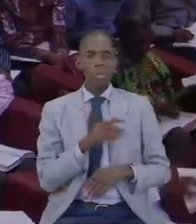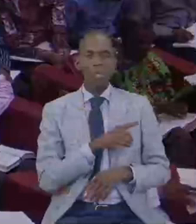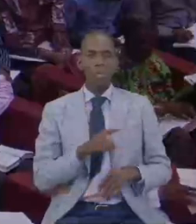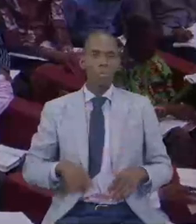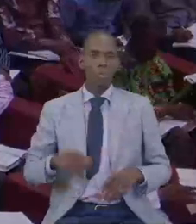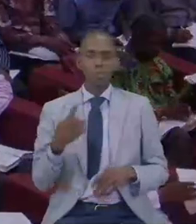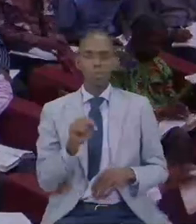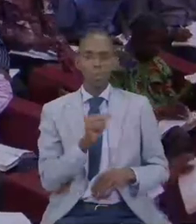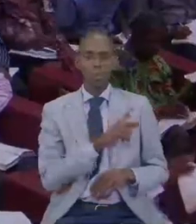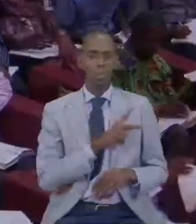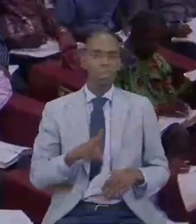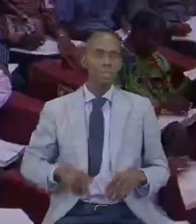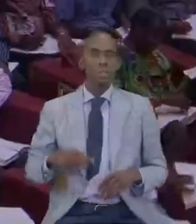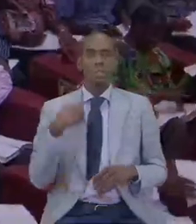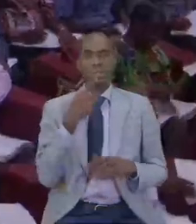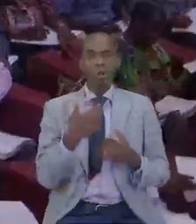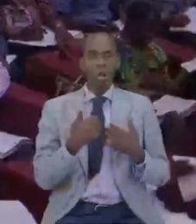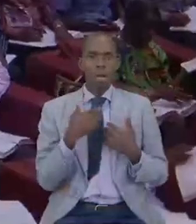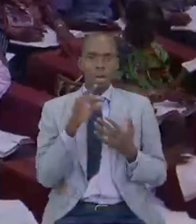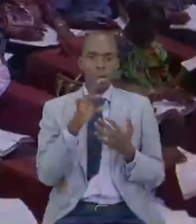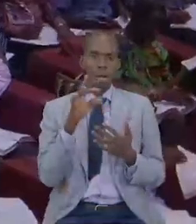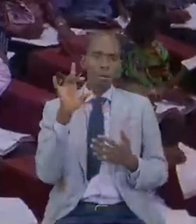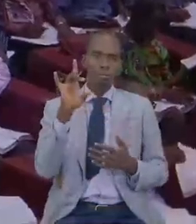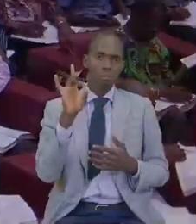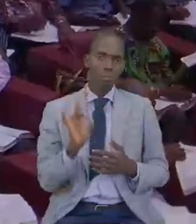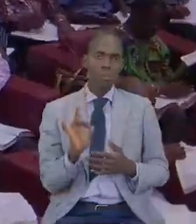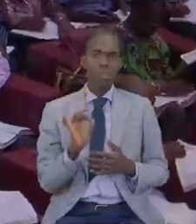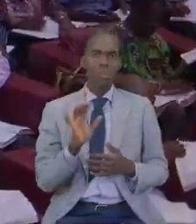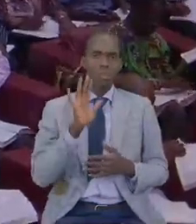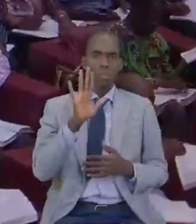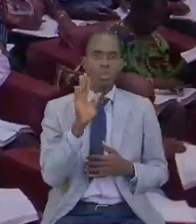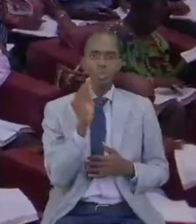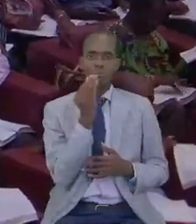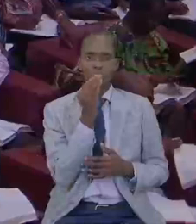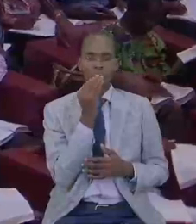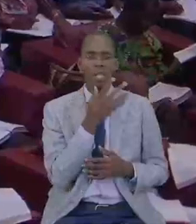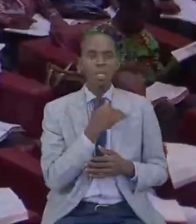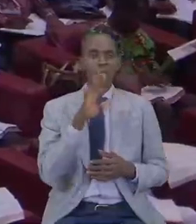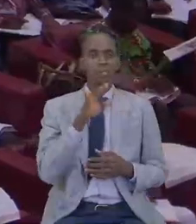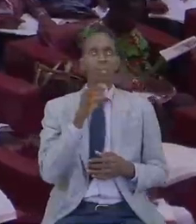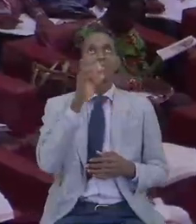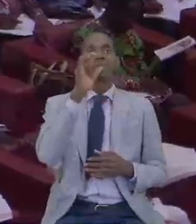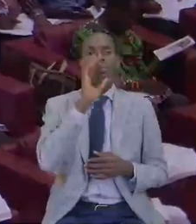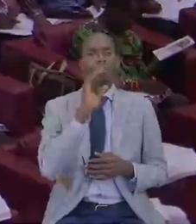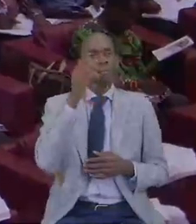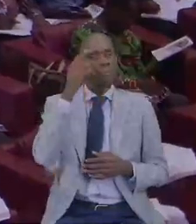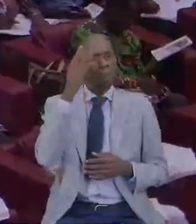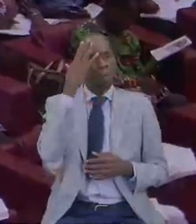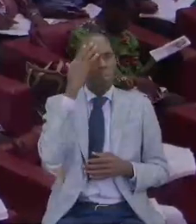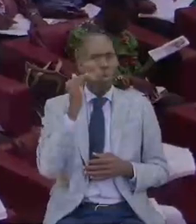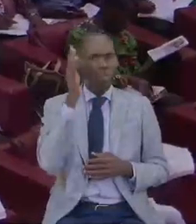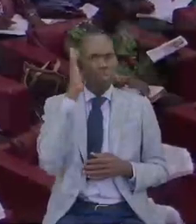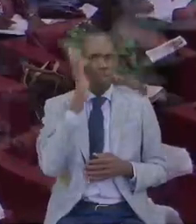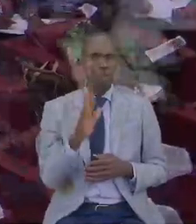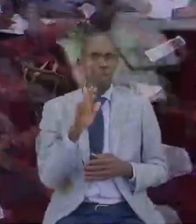qui a fixé ce que vous devez manger et boire. Car pourquoi verrait-il votre visage